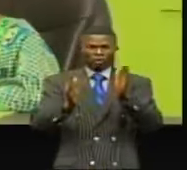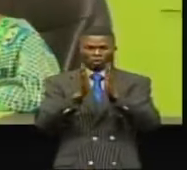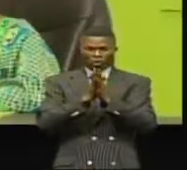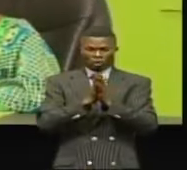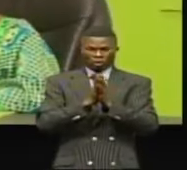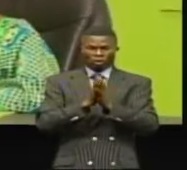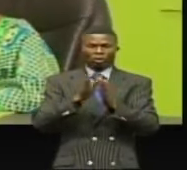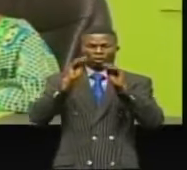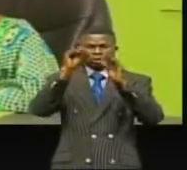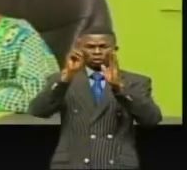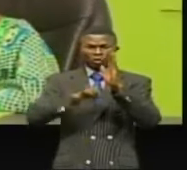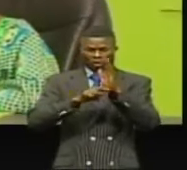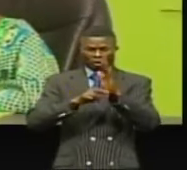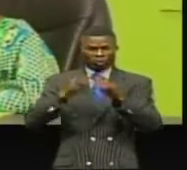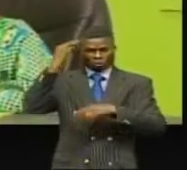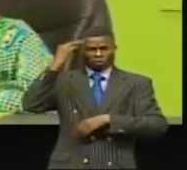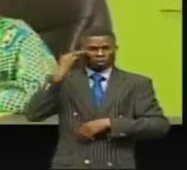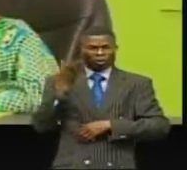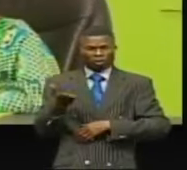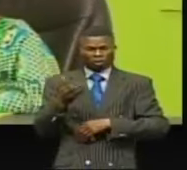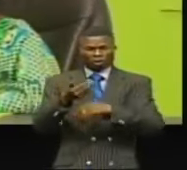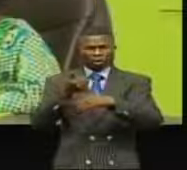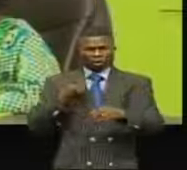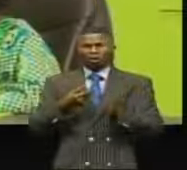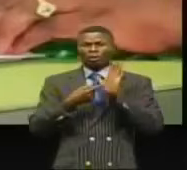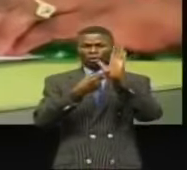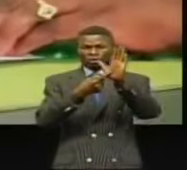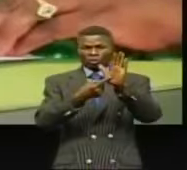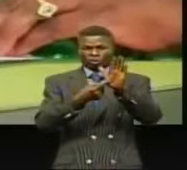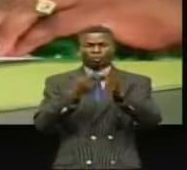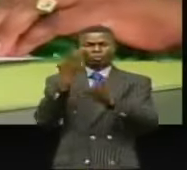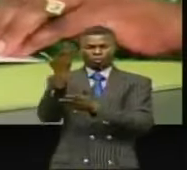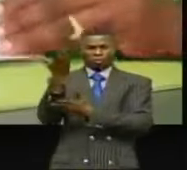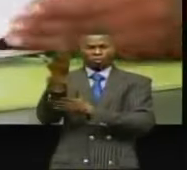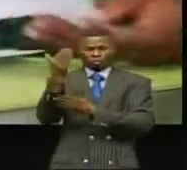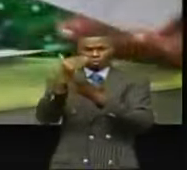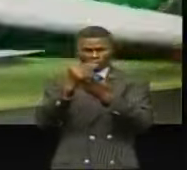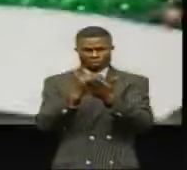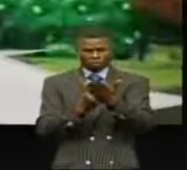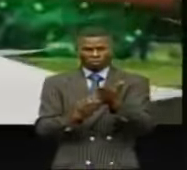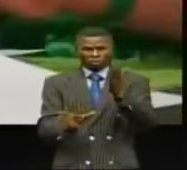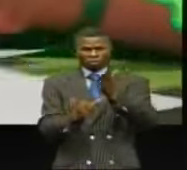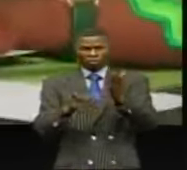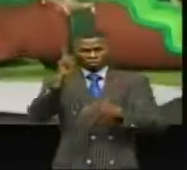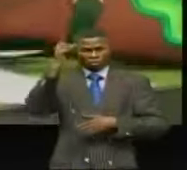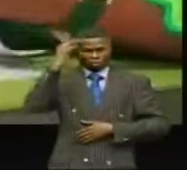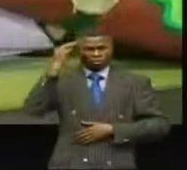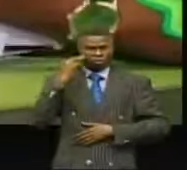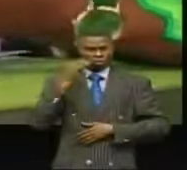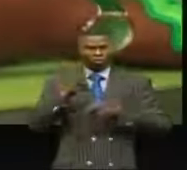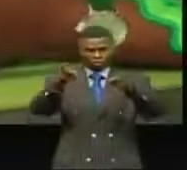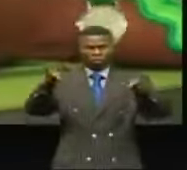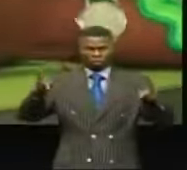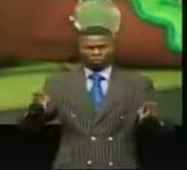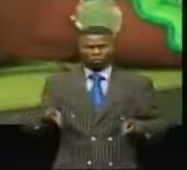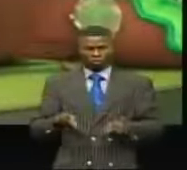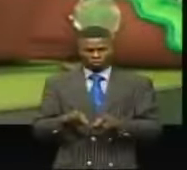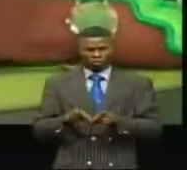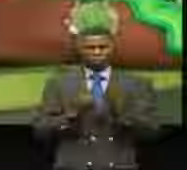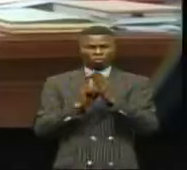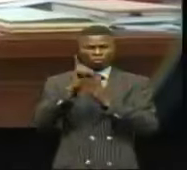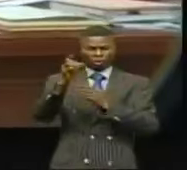segments ministériels. Avant de présenter quelques recommandations, la vice-première ministre de l'Environnement et du